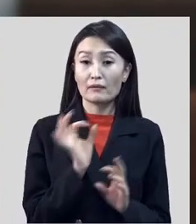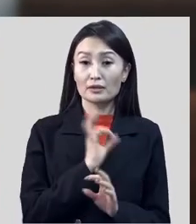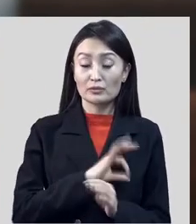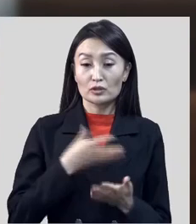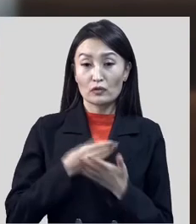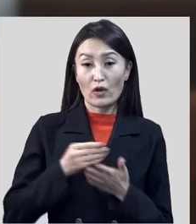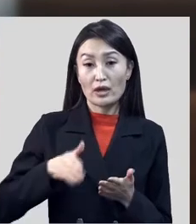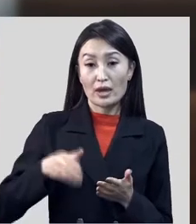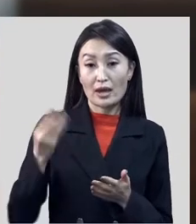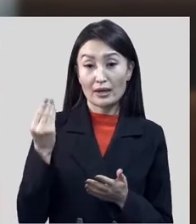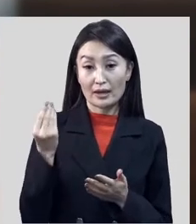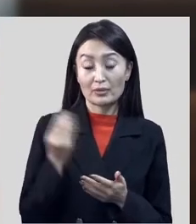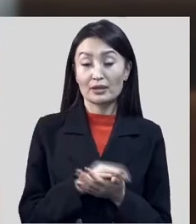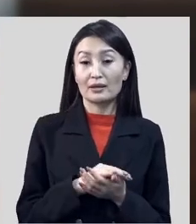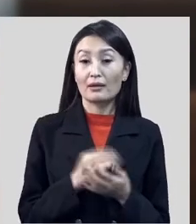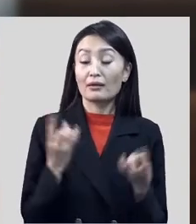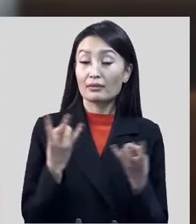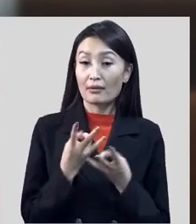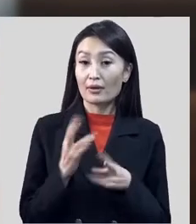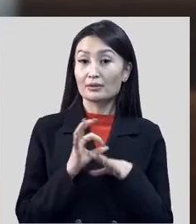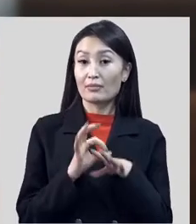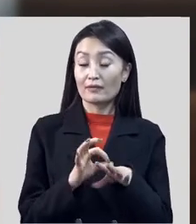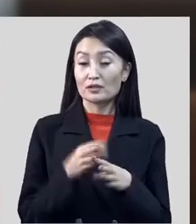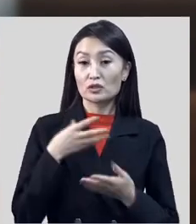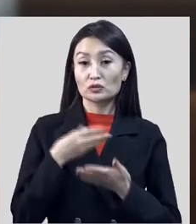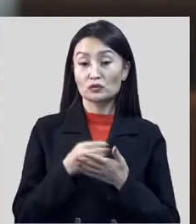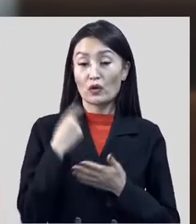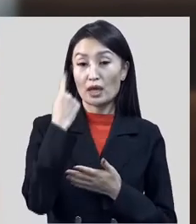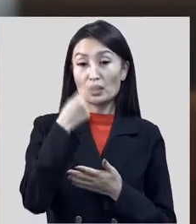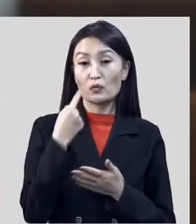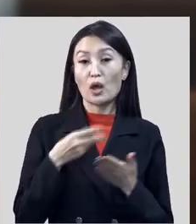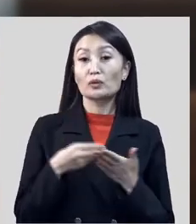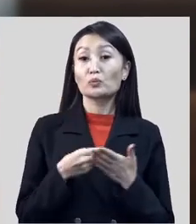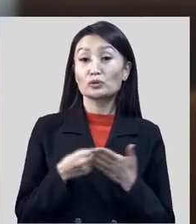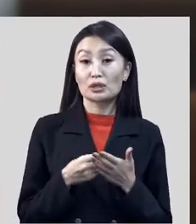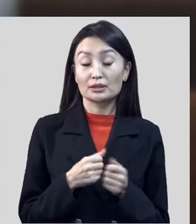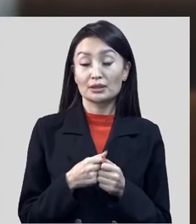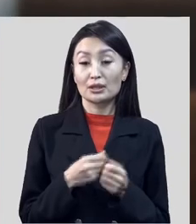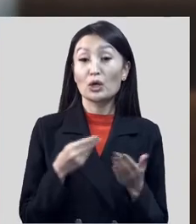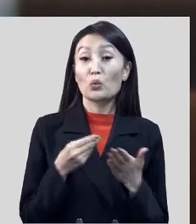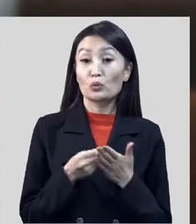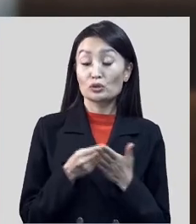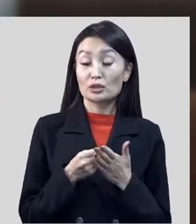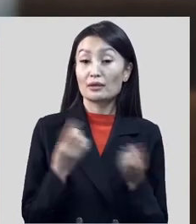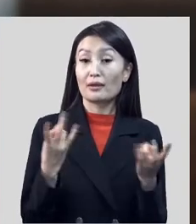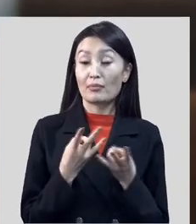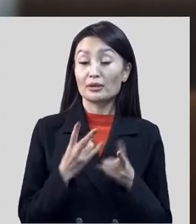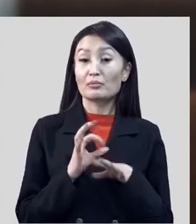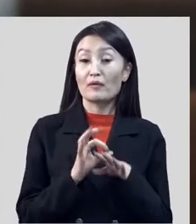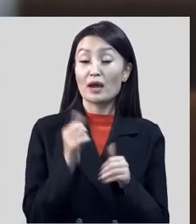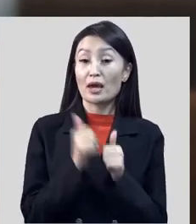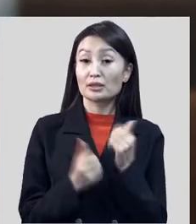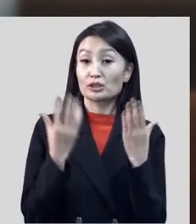свои карманные деньги необходимо ввести свой индивидуальный бюджет бюджет необходимо вести